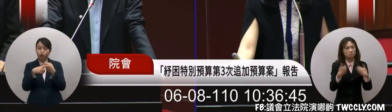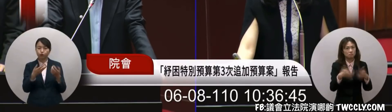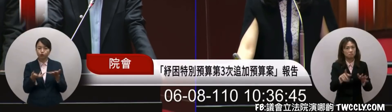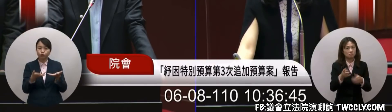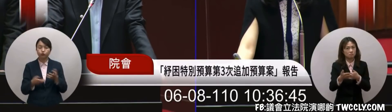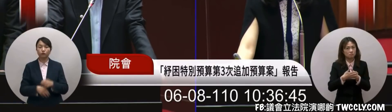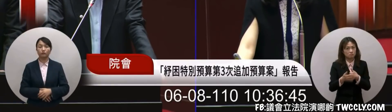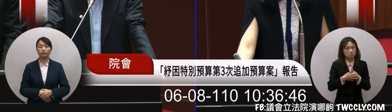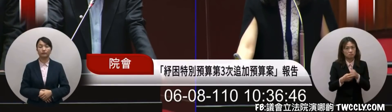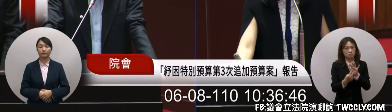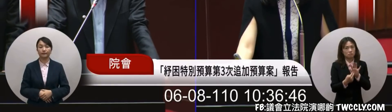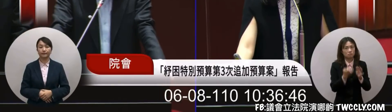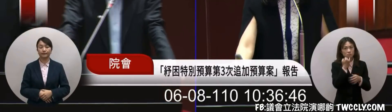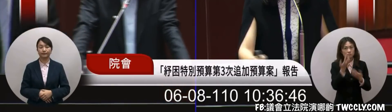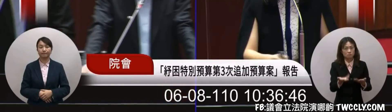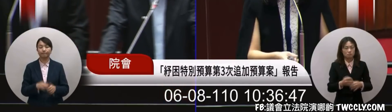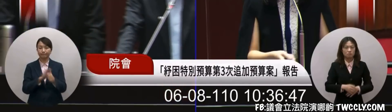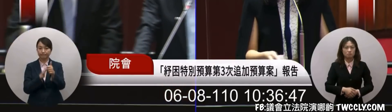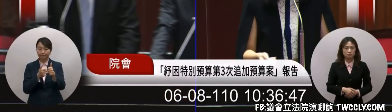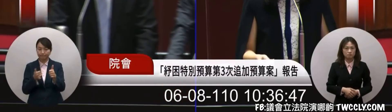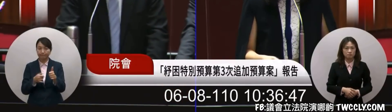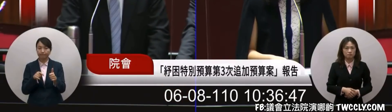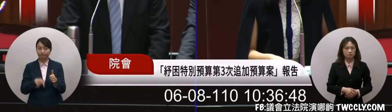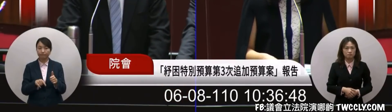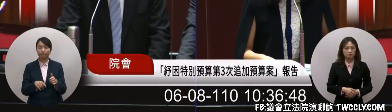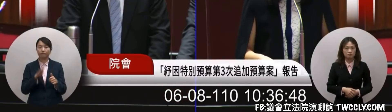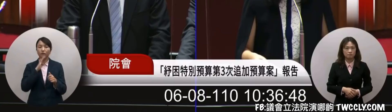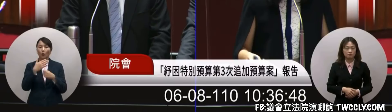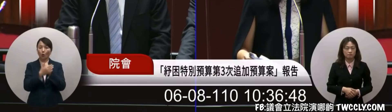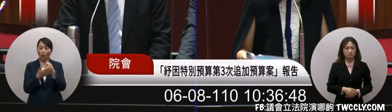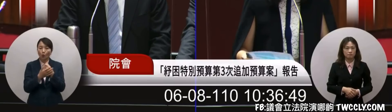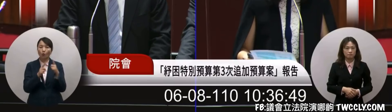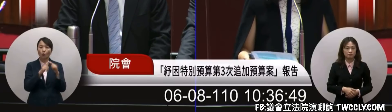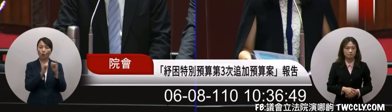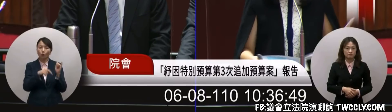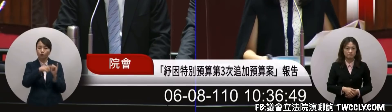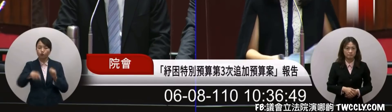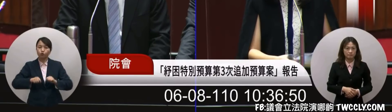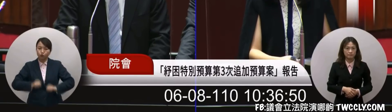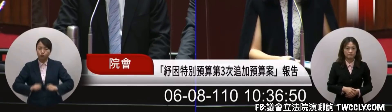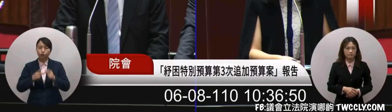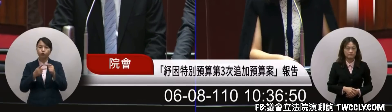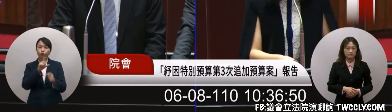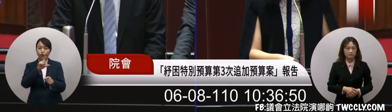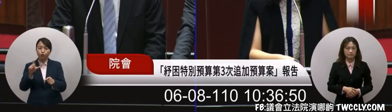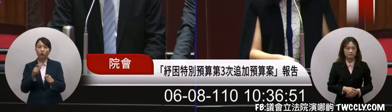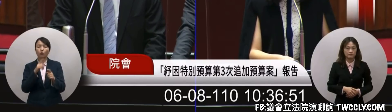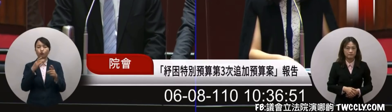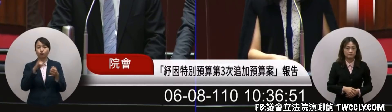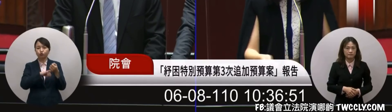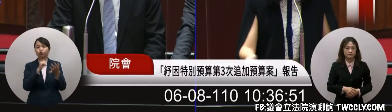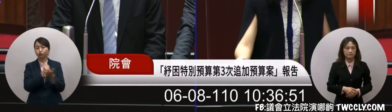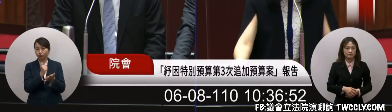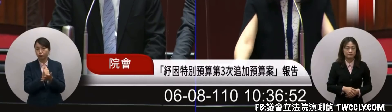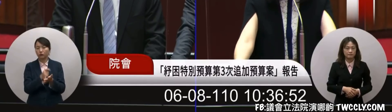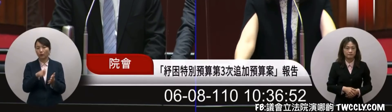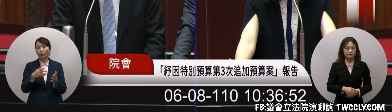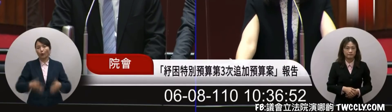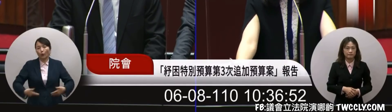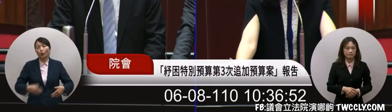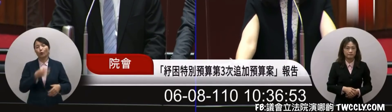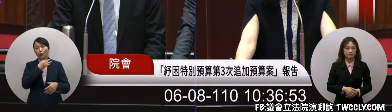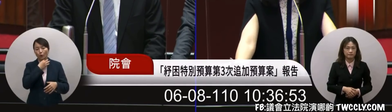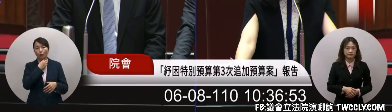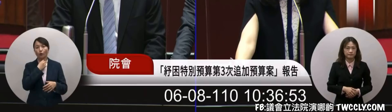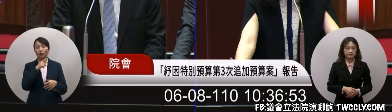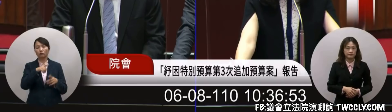帮我们 comment 一下吗？ 委员，我们基于保护国人健康及疫苗的急迫性， 我们都